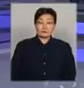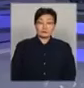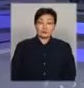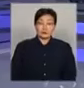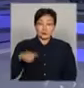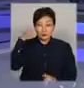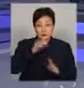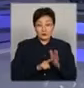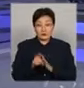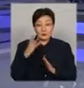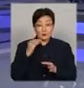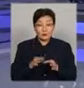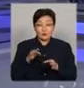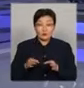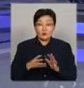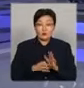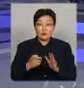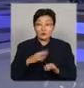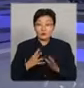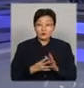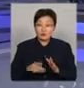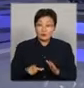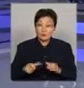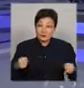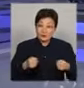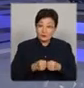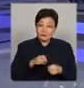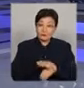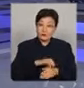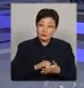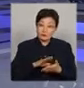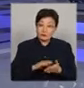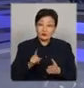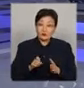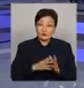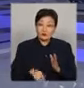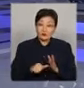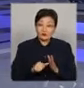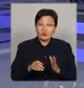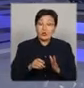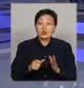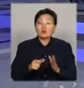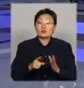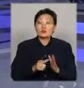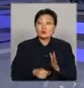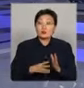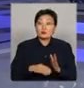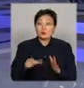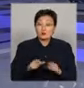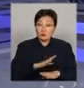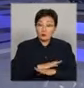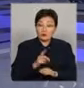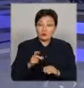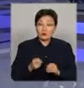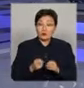Жыл басынан бері Алматы облысында 919 жол көлік оқиғасы тіркеліп, 169 адам қаза тапқан. 1311 адам